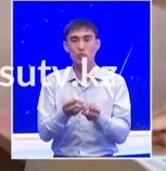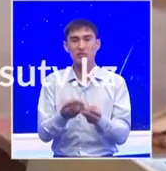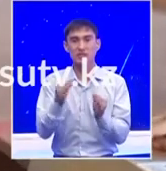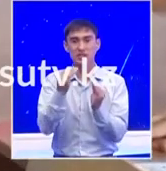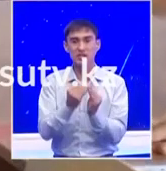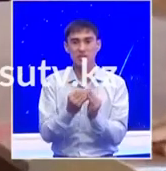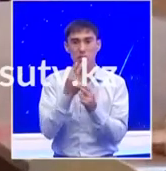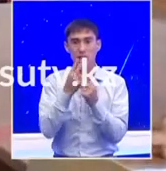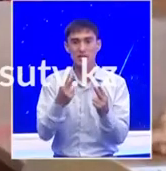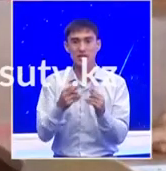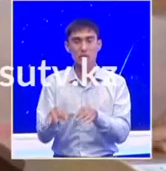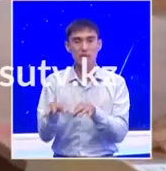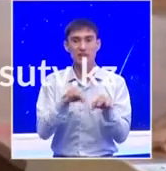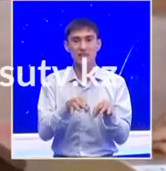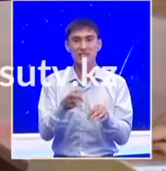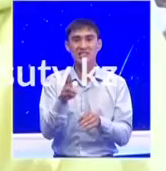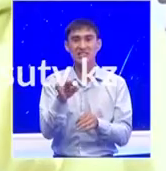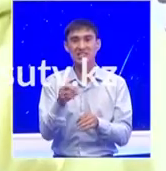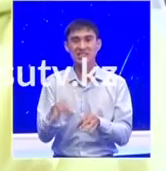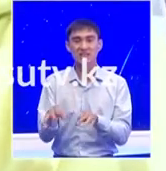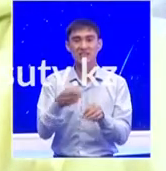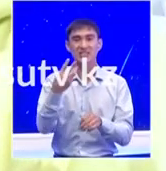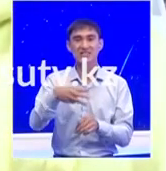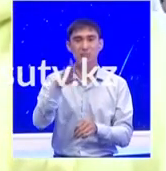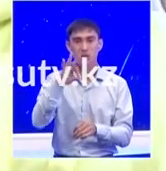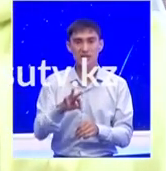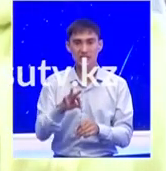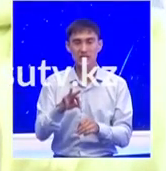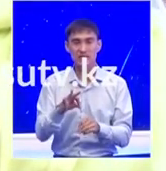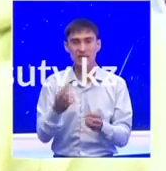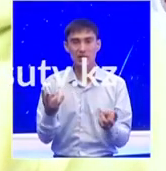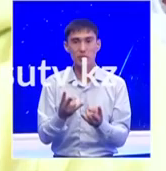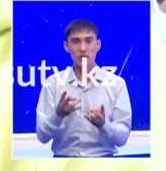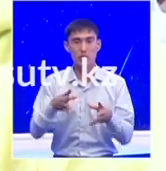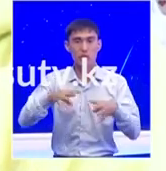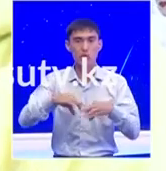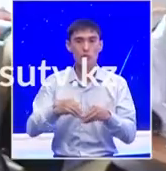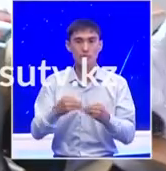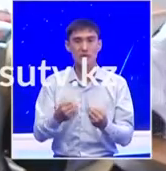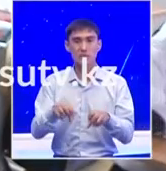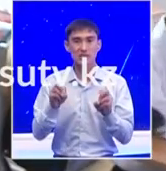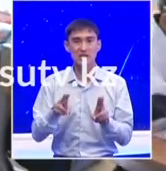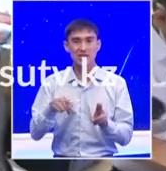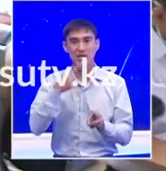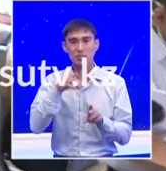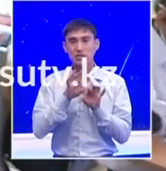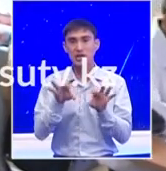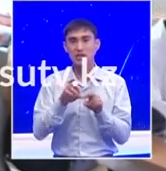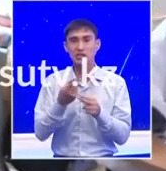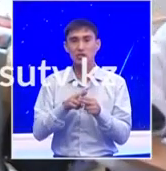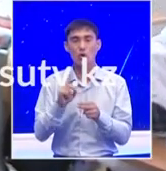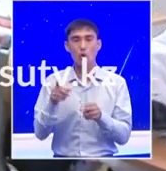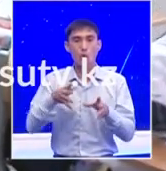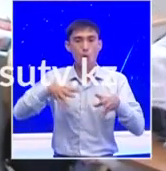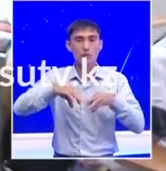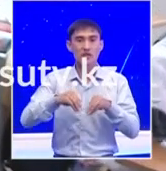низкий показатель поставок дизеля. Завезли лишь 30% от необходимого объема. Специалисты объясняют это тем, что